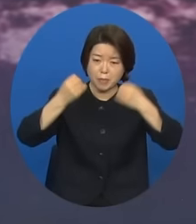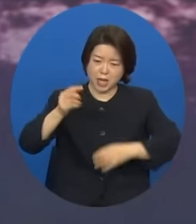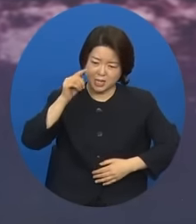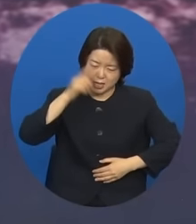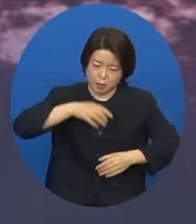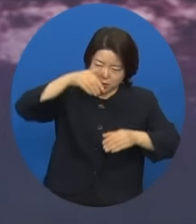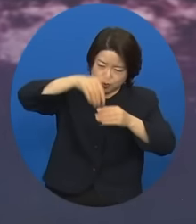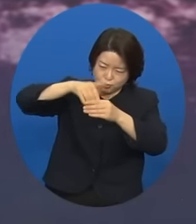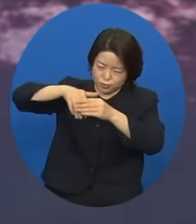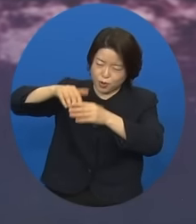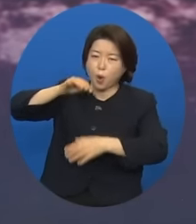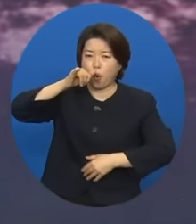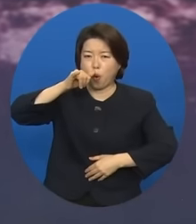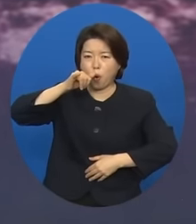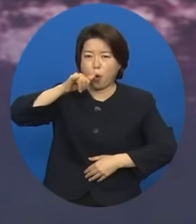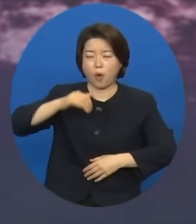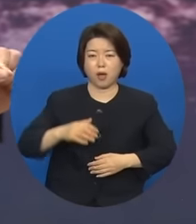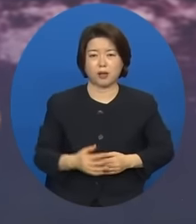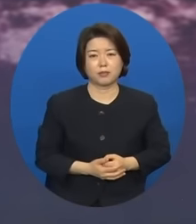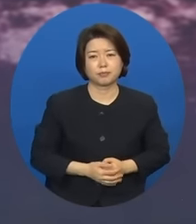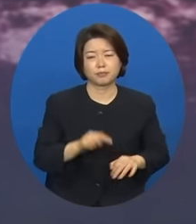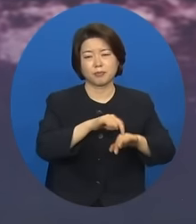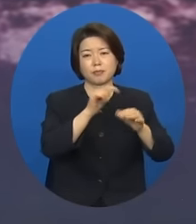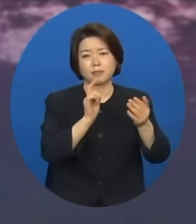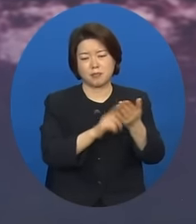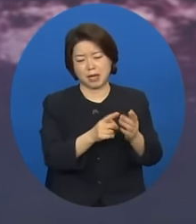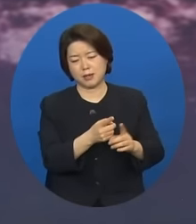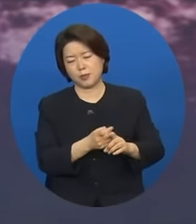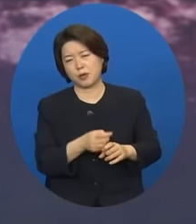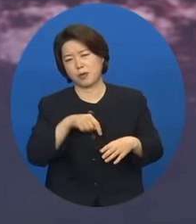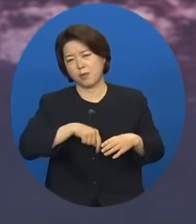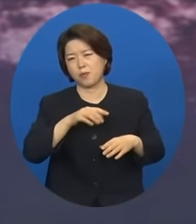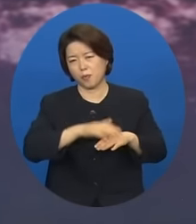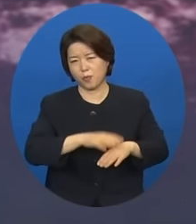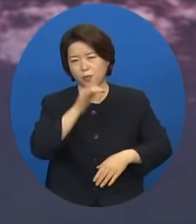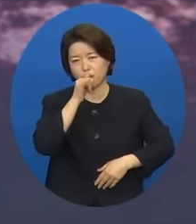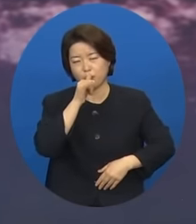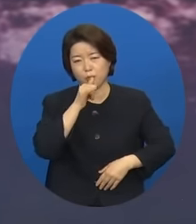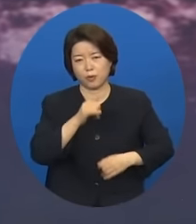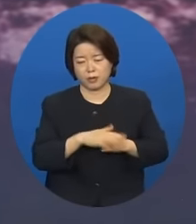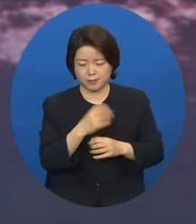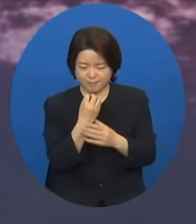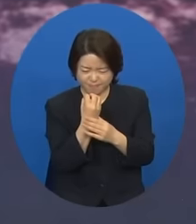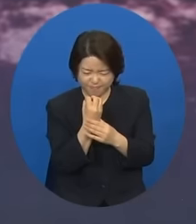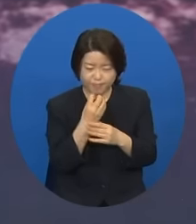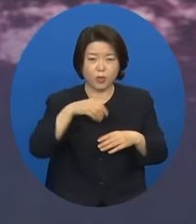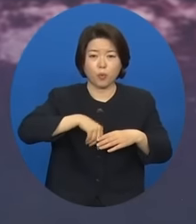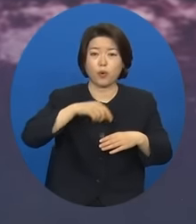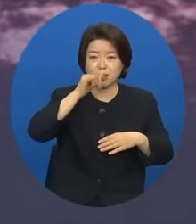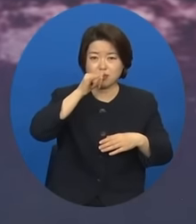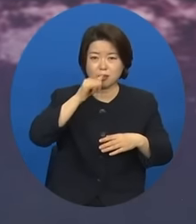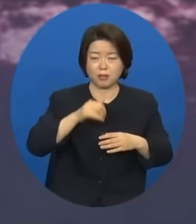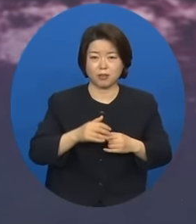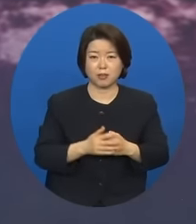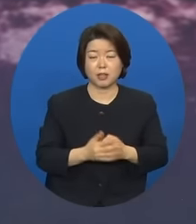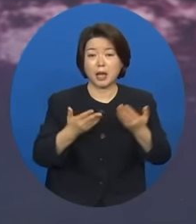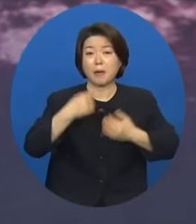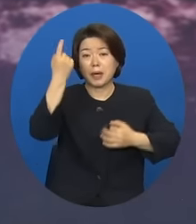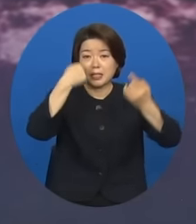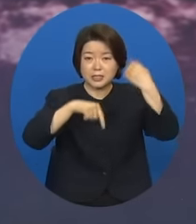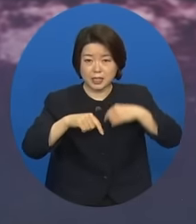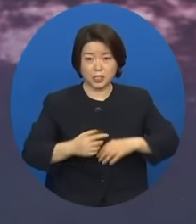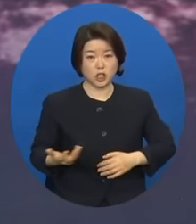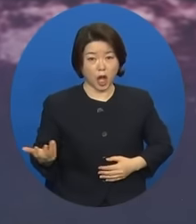그래요 많은 분들이요 마음에 원한이 있어요 원하니 응어리가 져 있습니다 그래서 받은 상처와 아픔